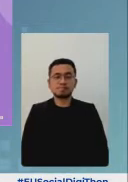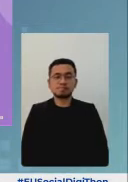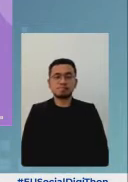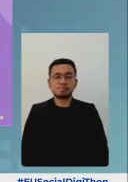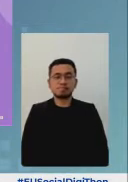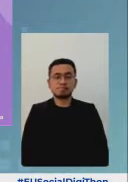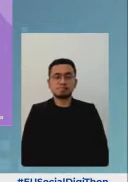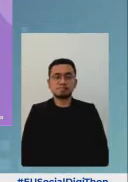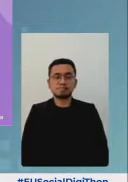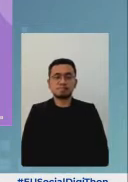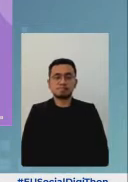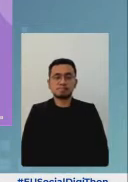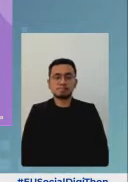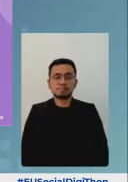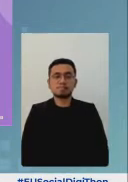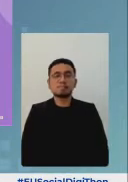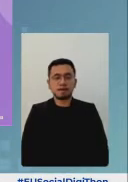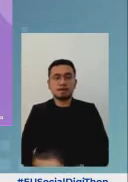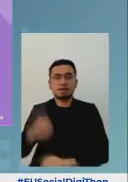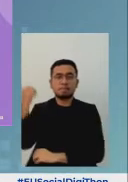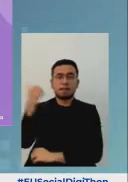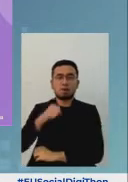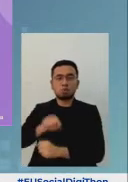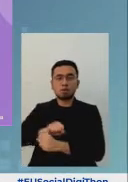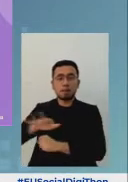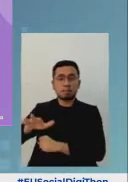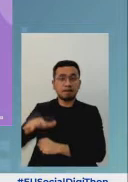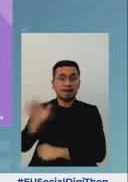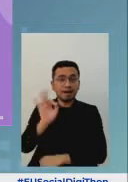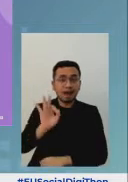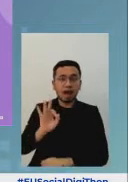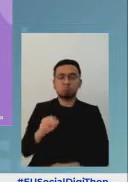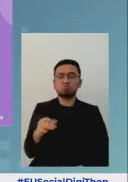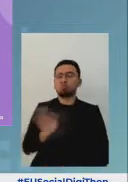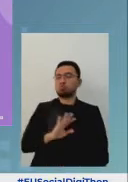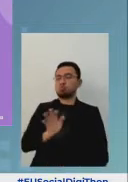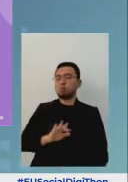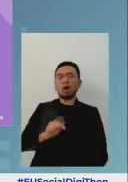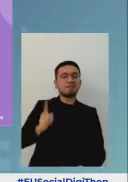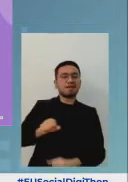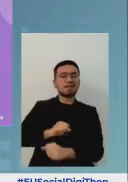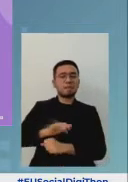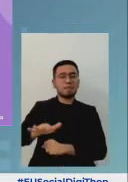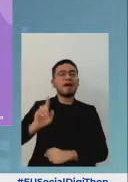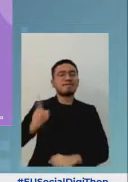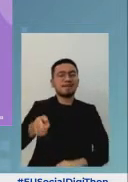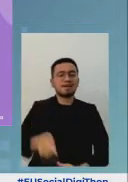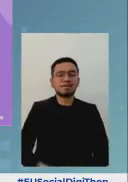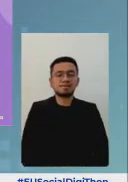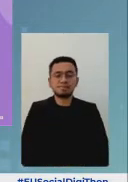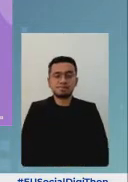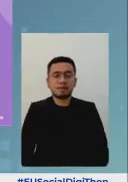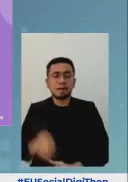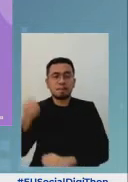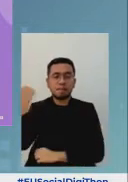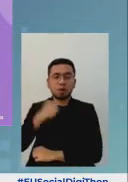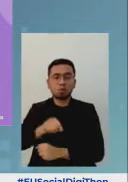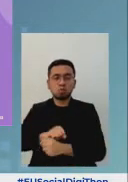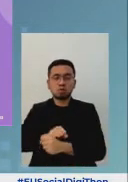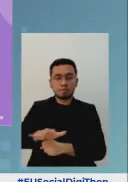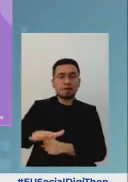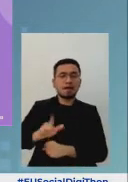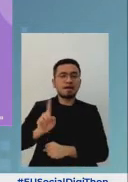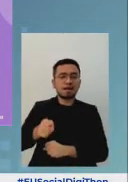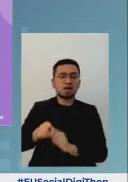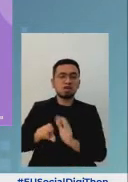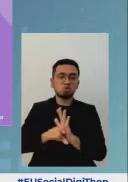apa? Bebas dari dampaknya? Enggak juga ternyata. Ya ada loh. Ternyata dampak buat pelaku tuh misalnya pelaku